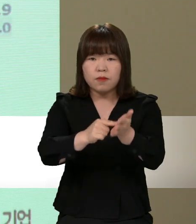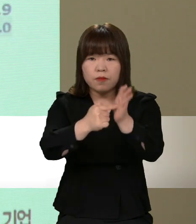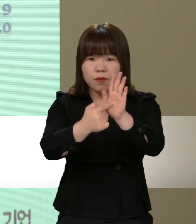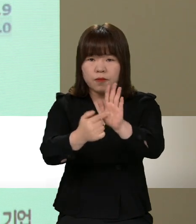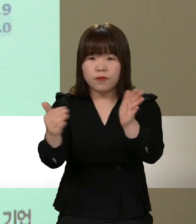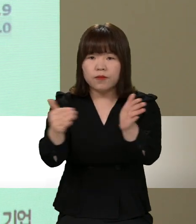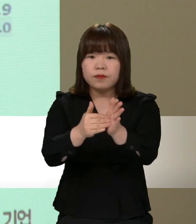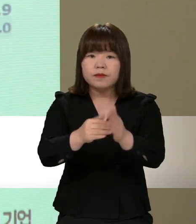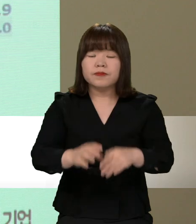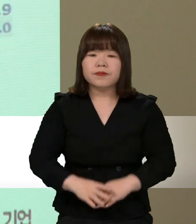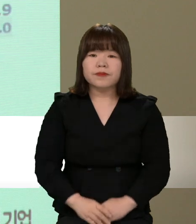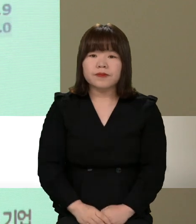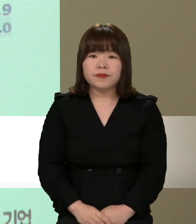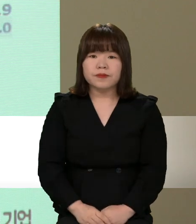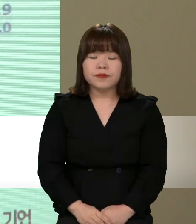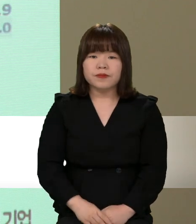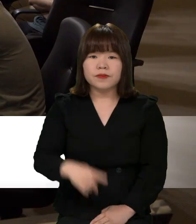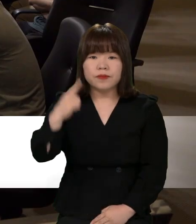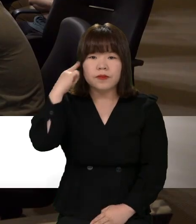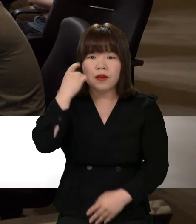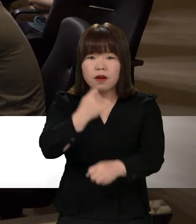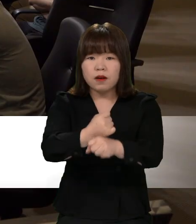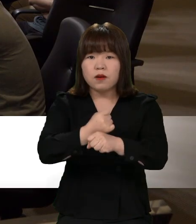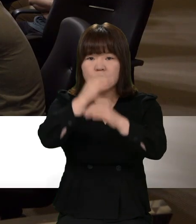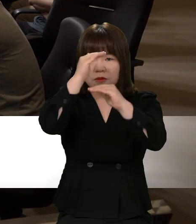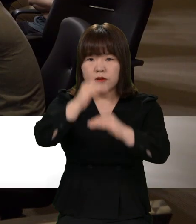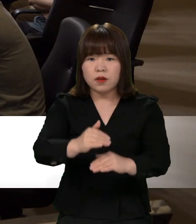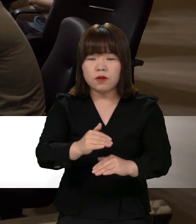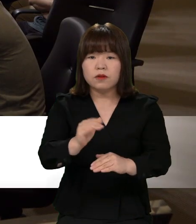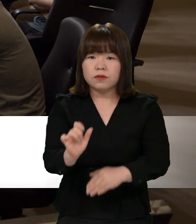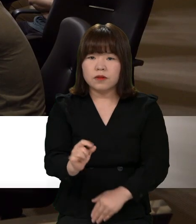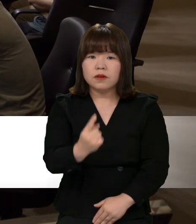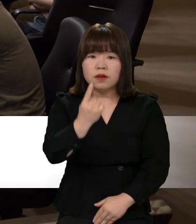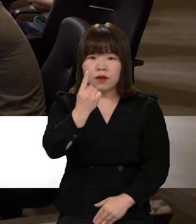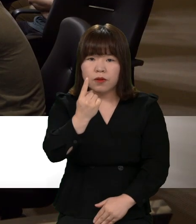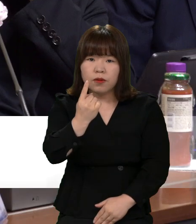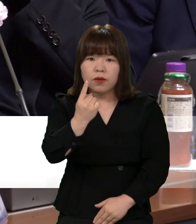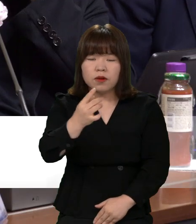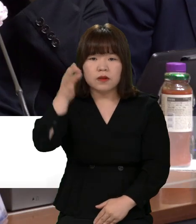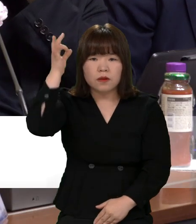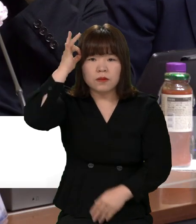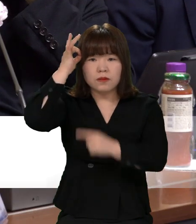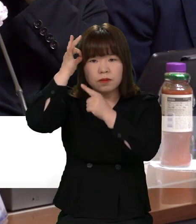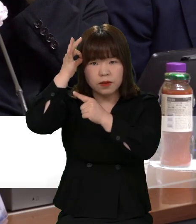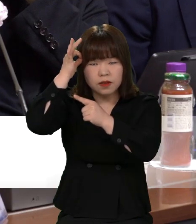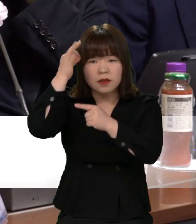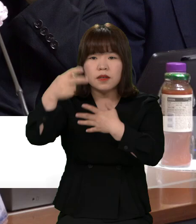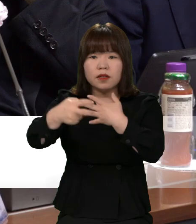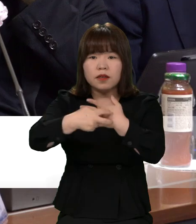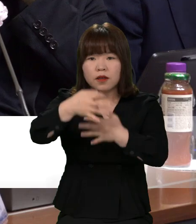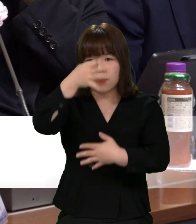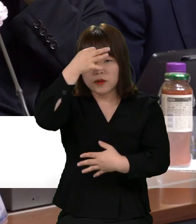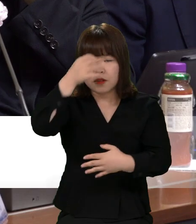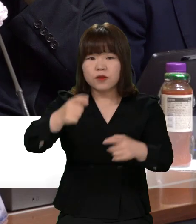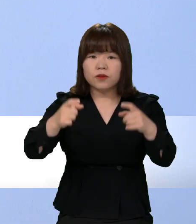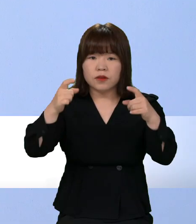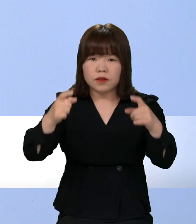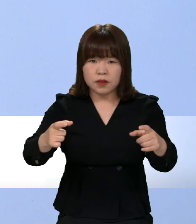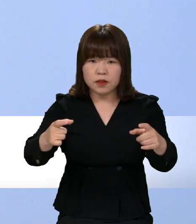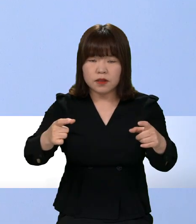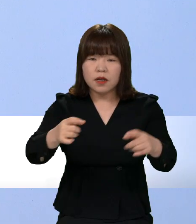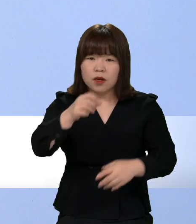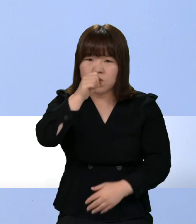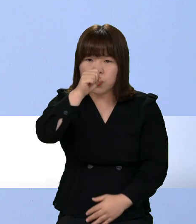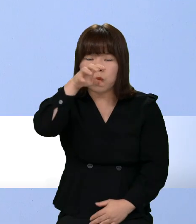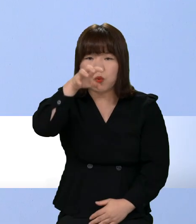수립 용역 최종 보고회를 가졌습니다시는 이번 연구 용역을 토대로 보건 복지부 등 관계 기관에 포항의